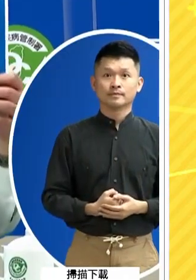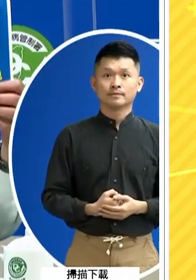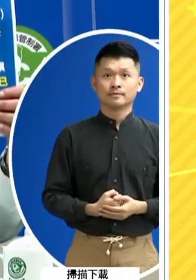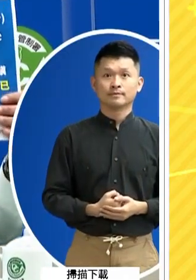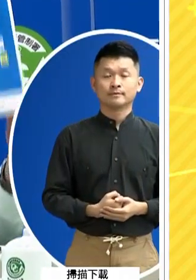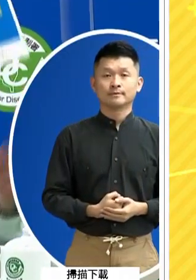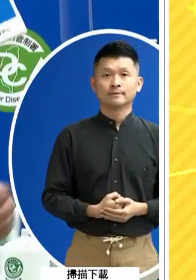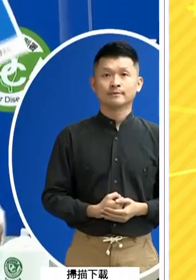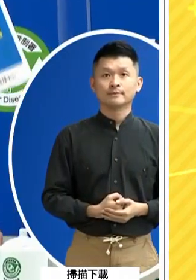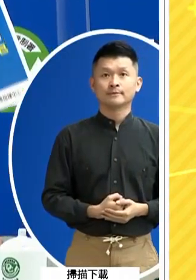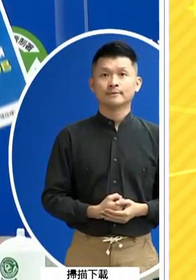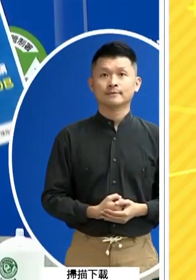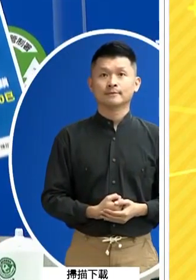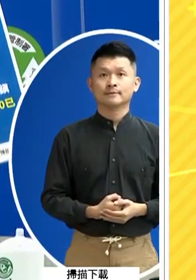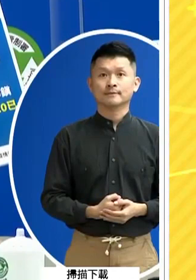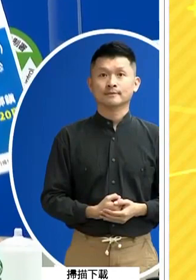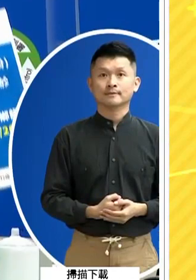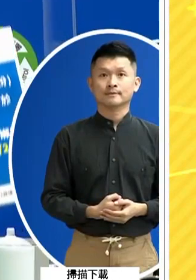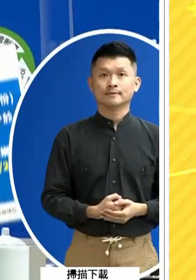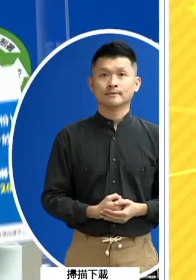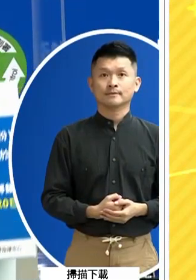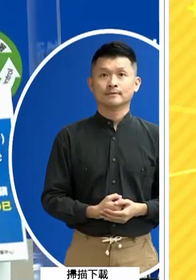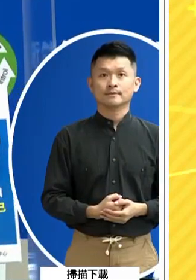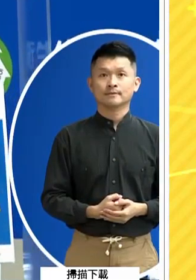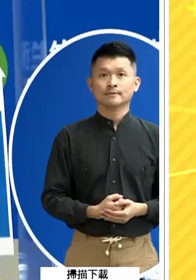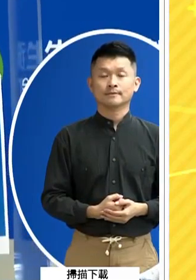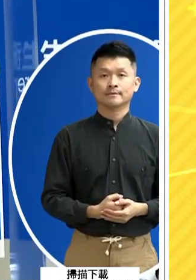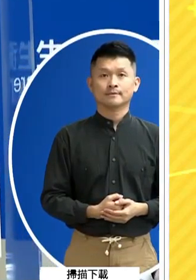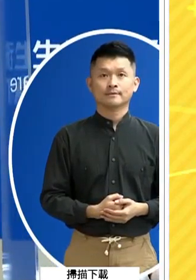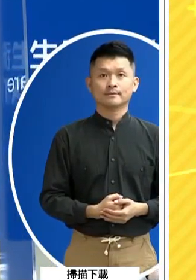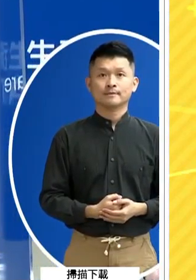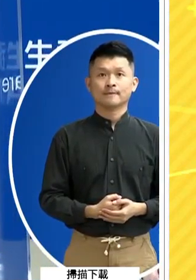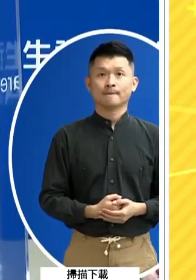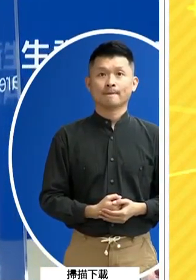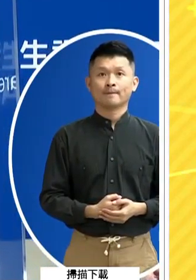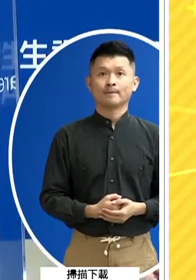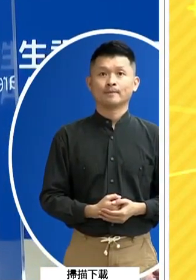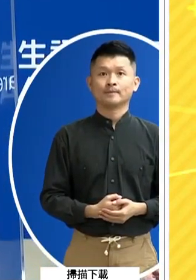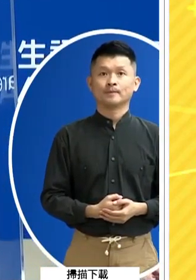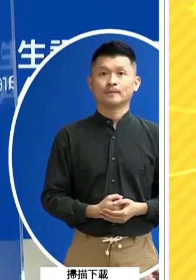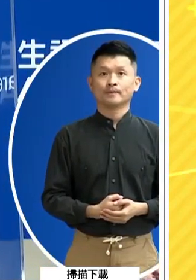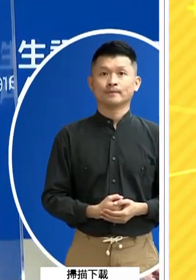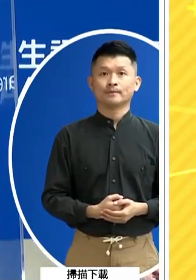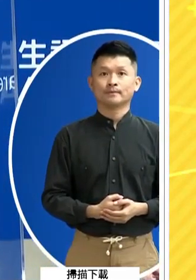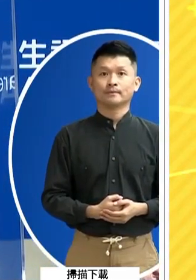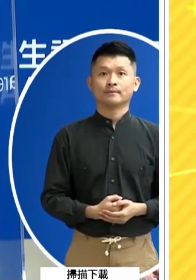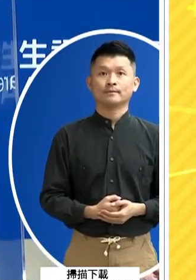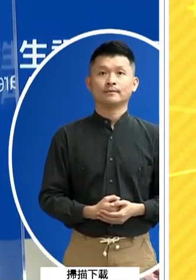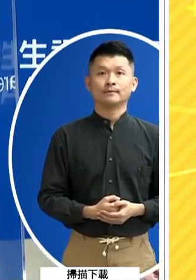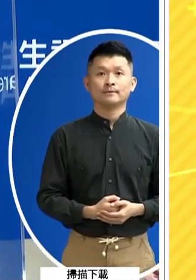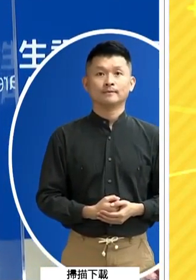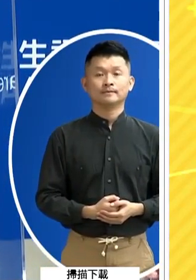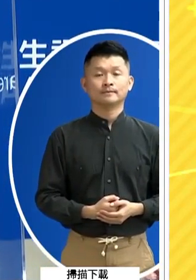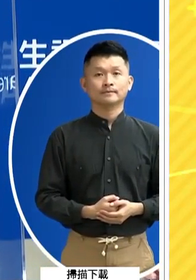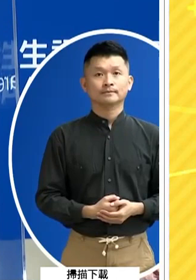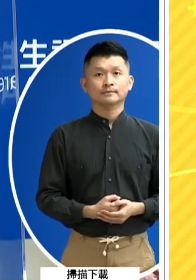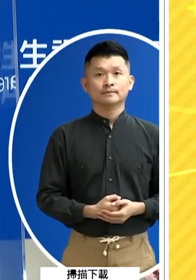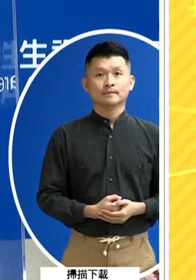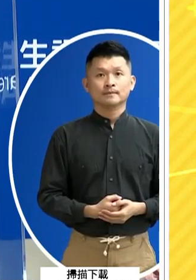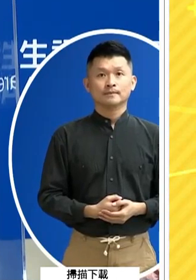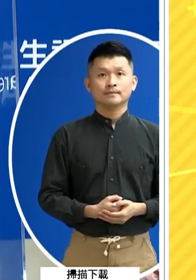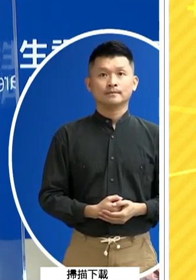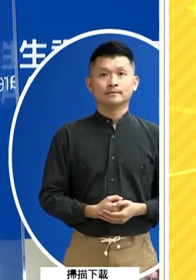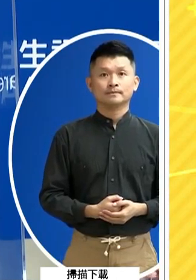就把台湾提升到第3等级。 危险 风险最高， 风险最高， 风险最高等级，跟 南非啊跟非洲的一些国